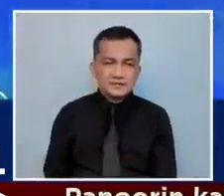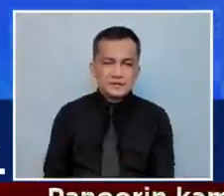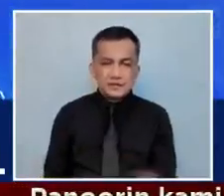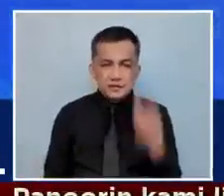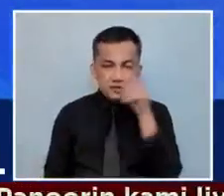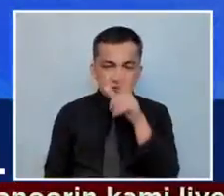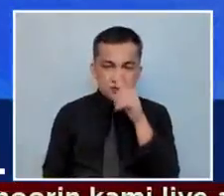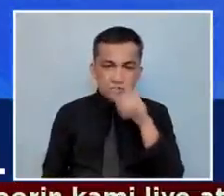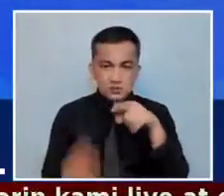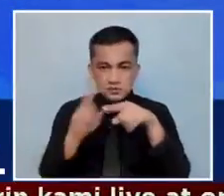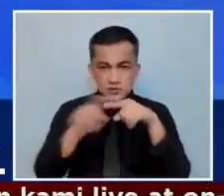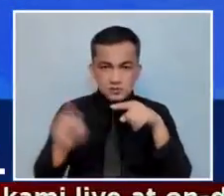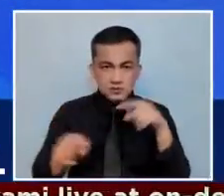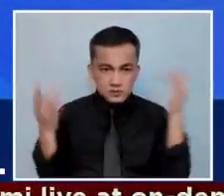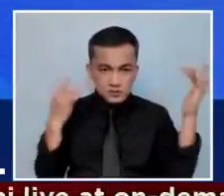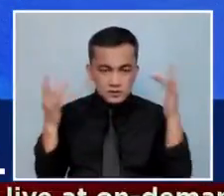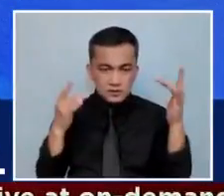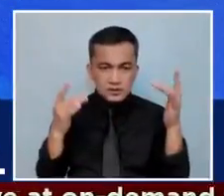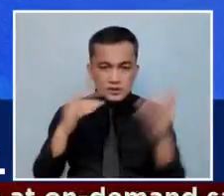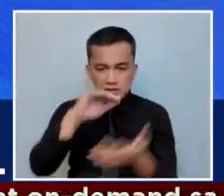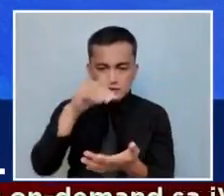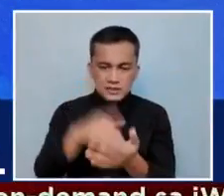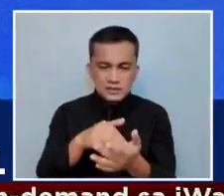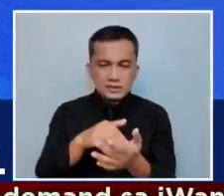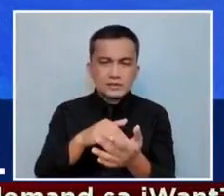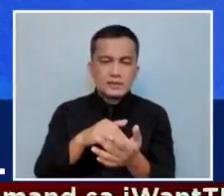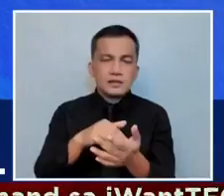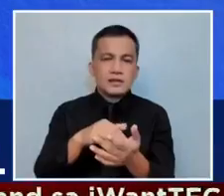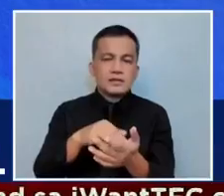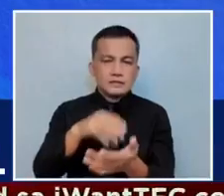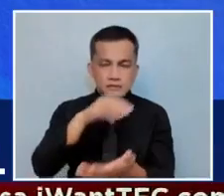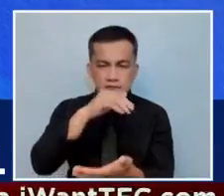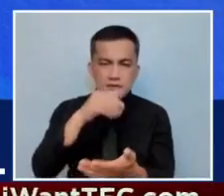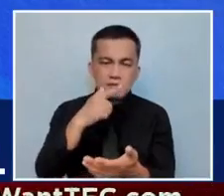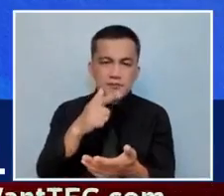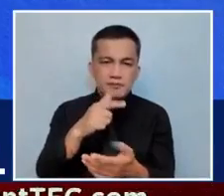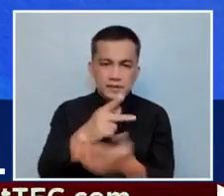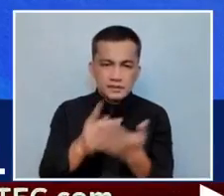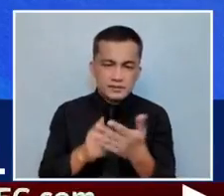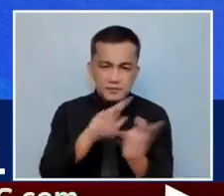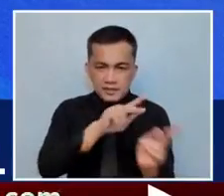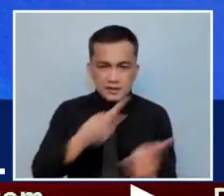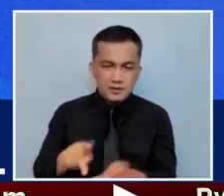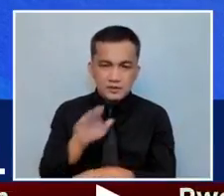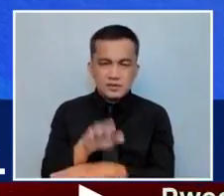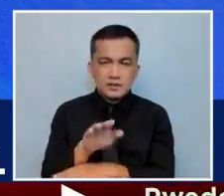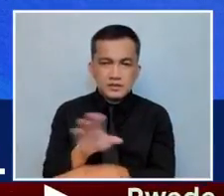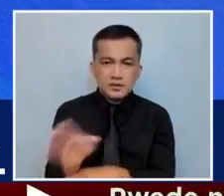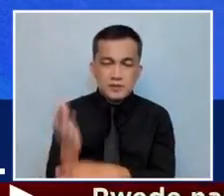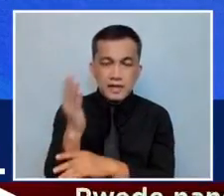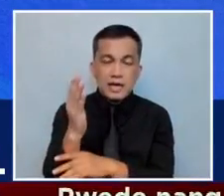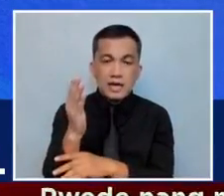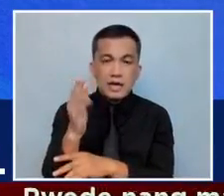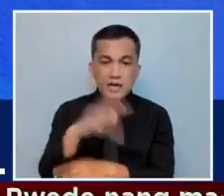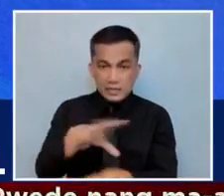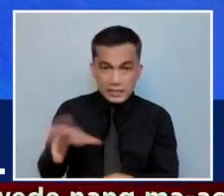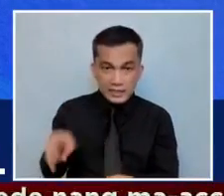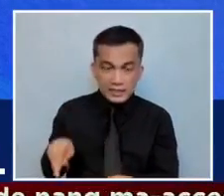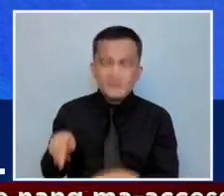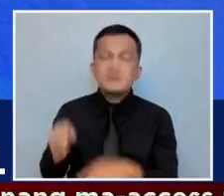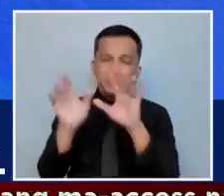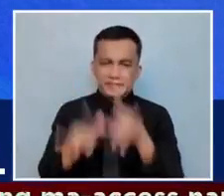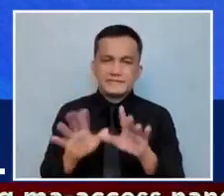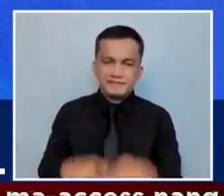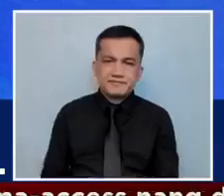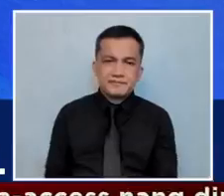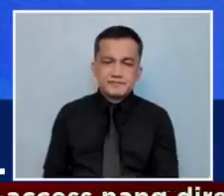sa central at southern na bahagi ng Palawan bandang hapon. Maulan naman sa umaga sa Cagayan Valley. Uulan din sa hapon